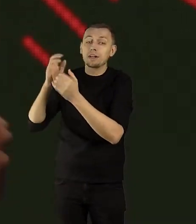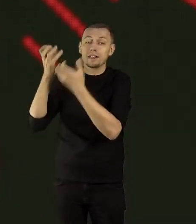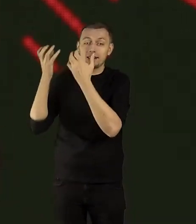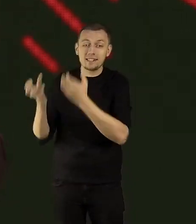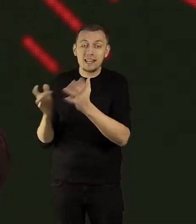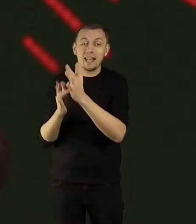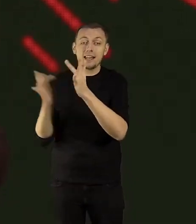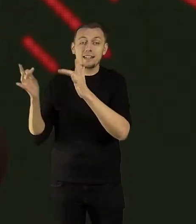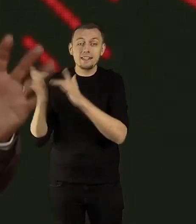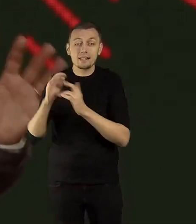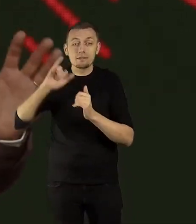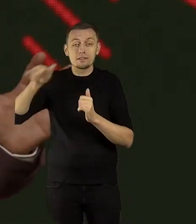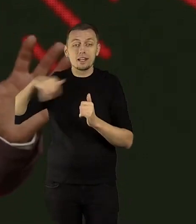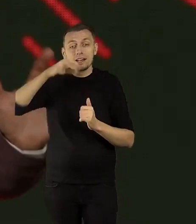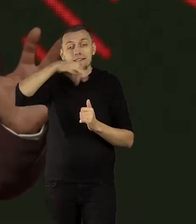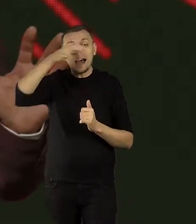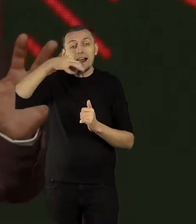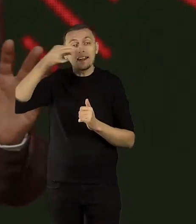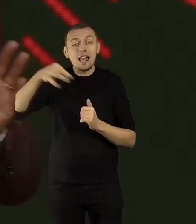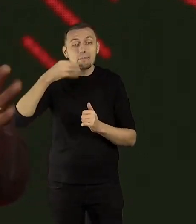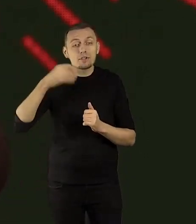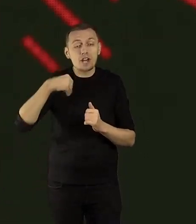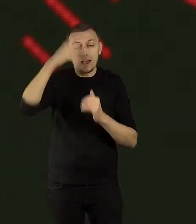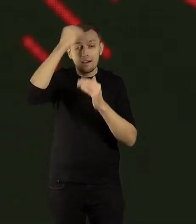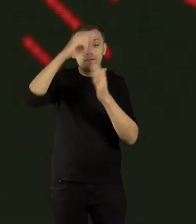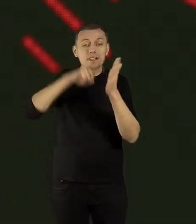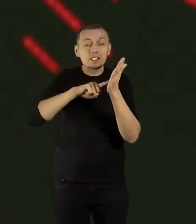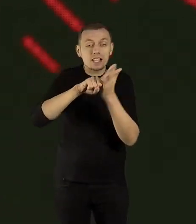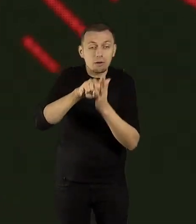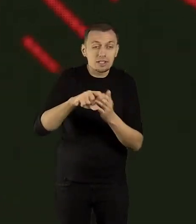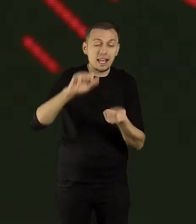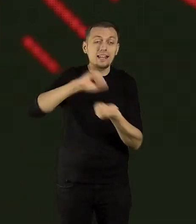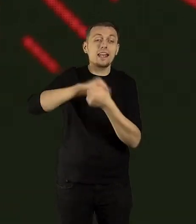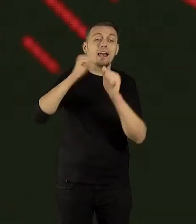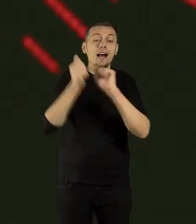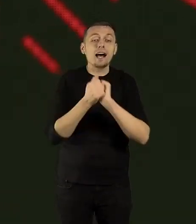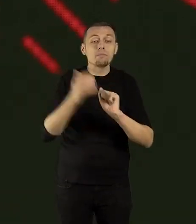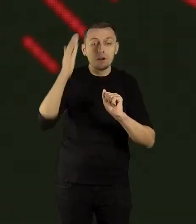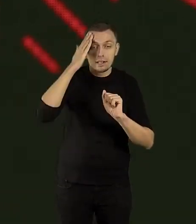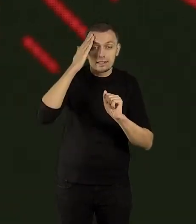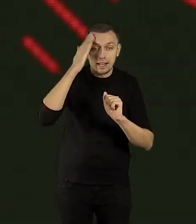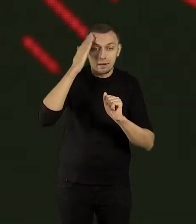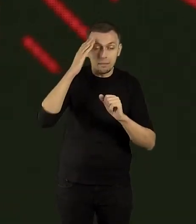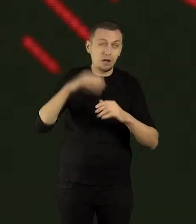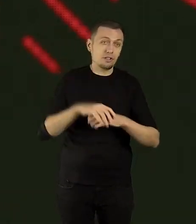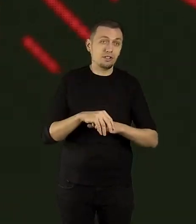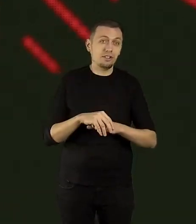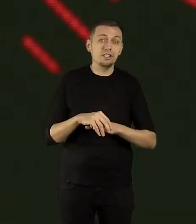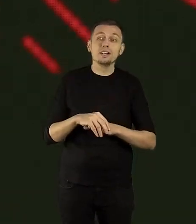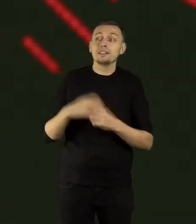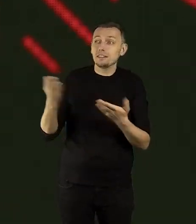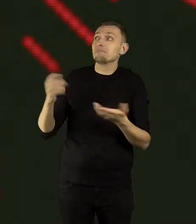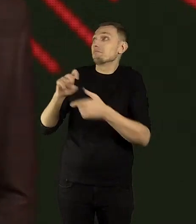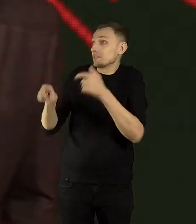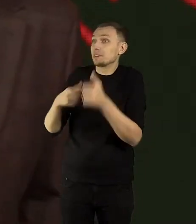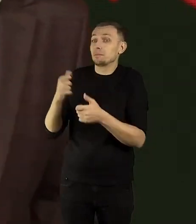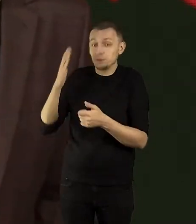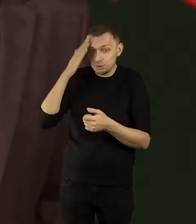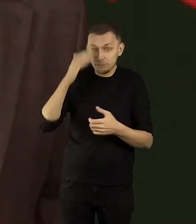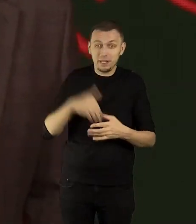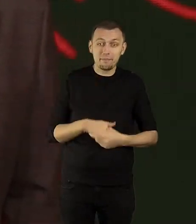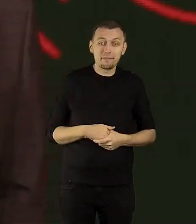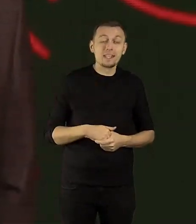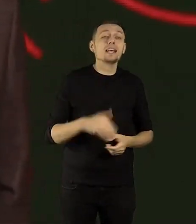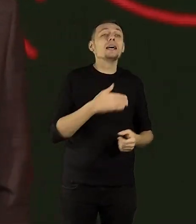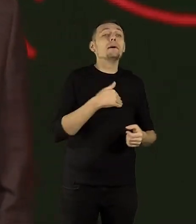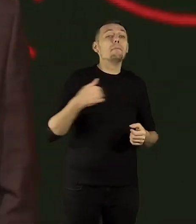kształcenia, odpowiednich powiązań społecznych lub innych rzeczy, które zwykle my ludzie kojarzymy z sukcesem, byłoby to